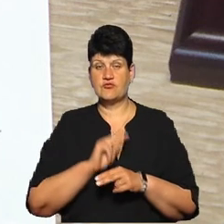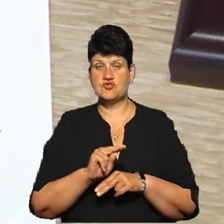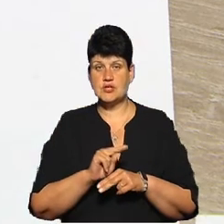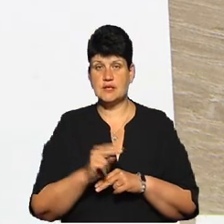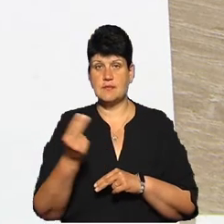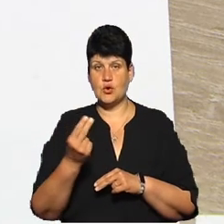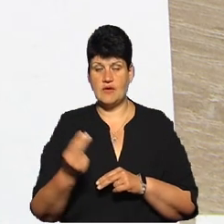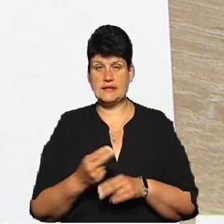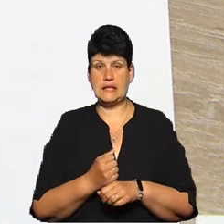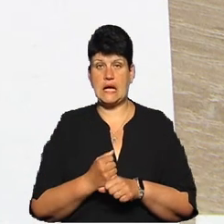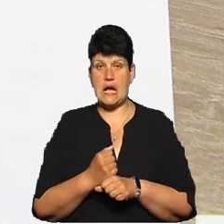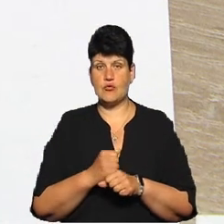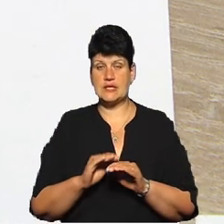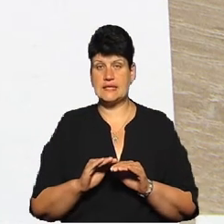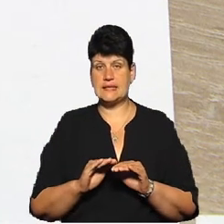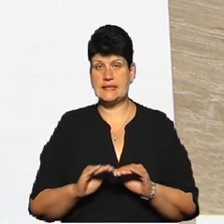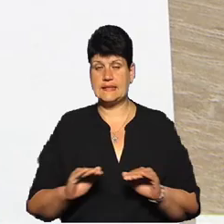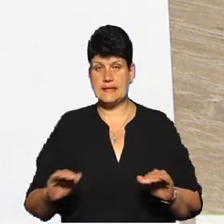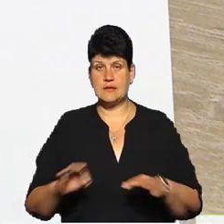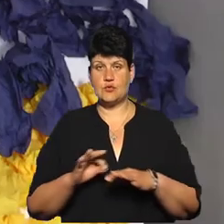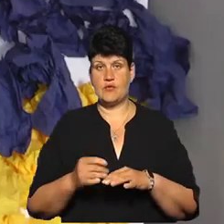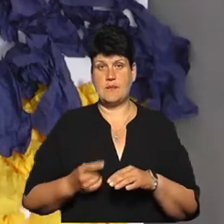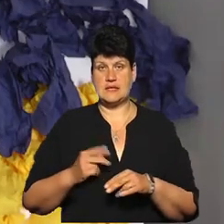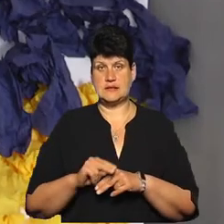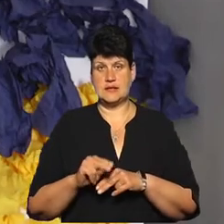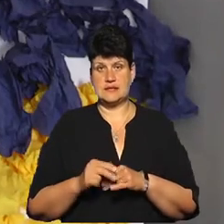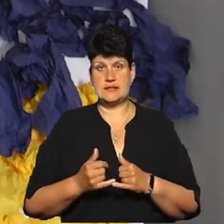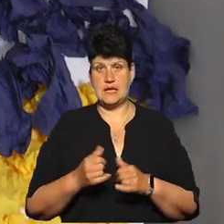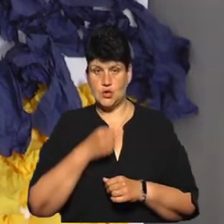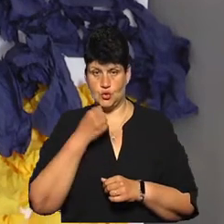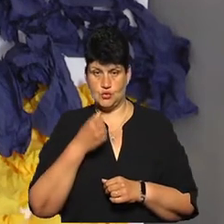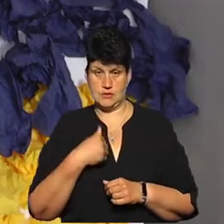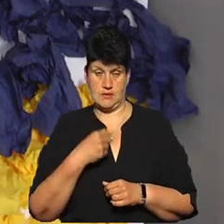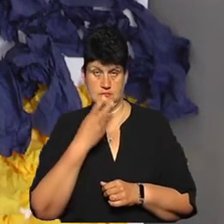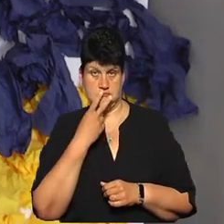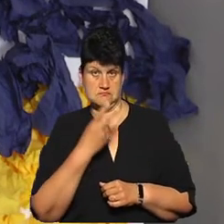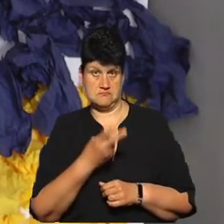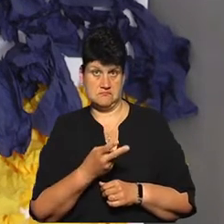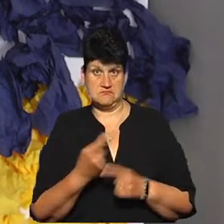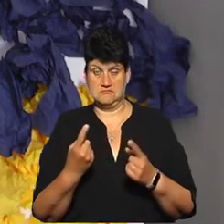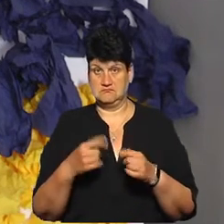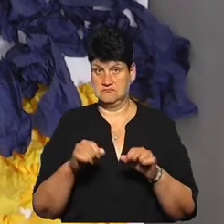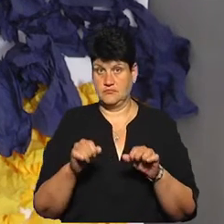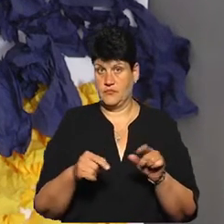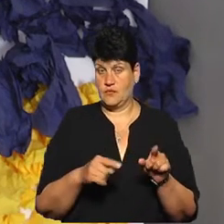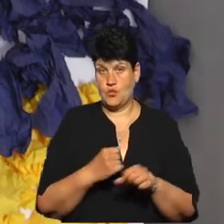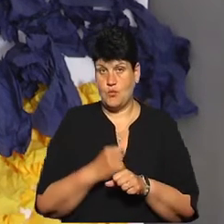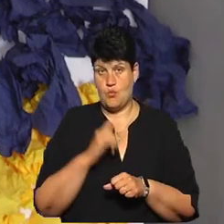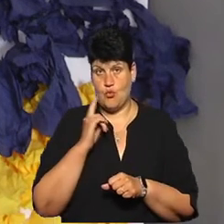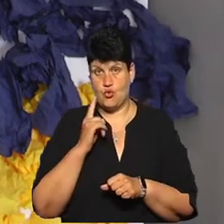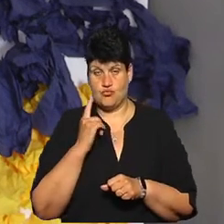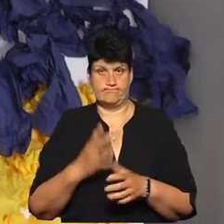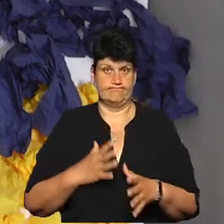кавою дітей, а також проводить майстер-класи для дорослих. Я побачила в ній дуже великий потенціал в роботі. Молода,